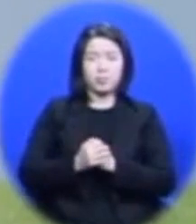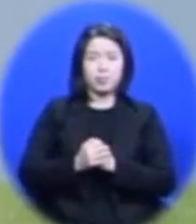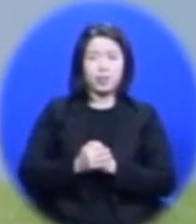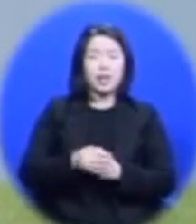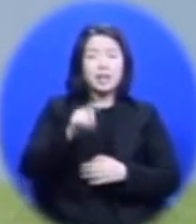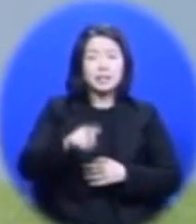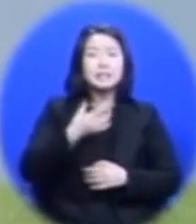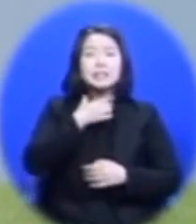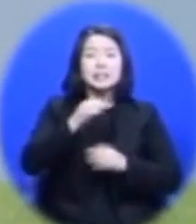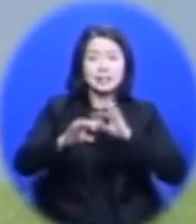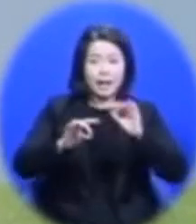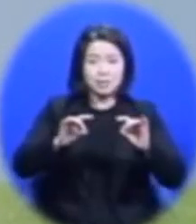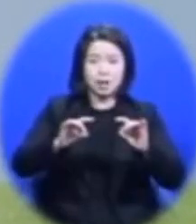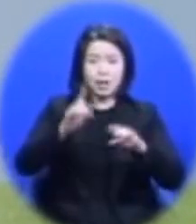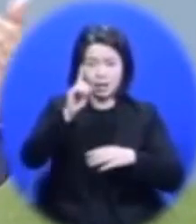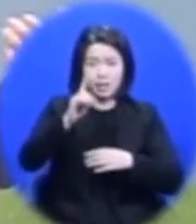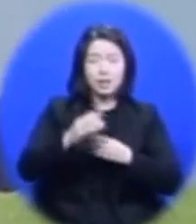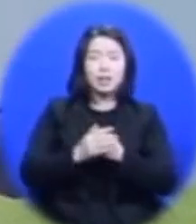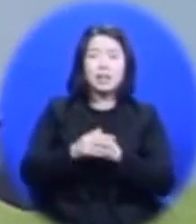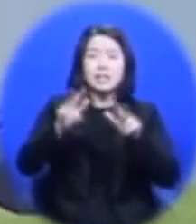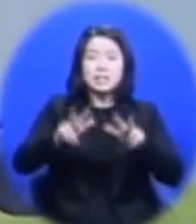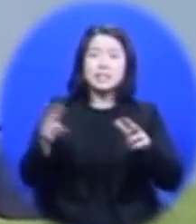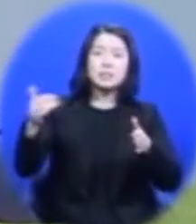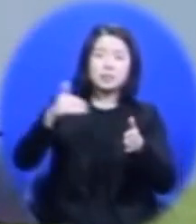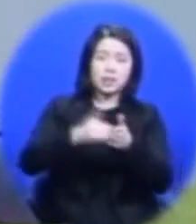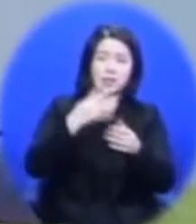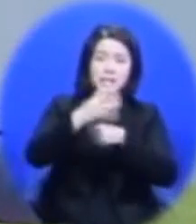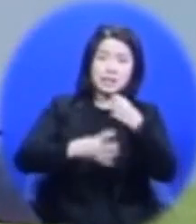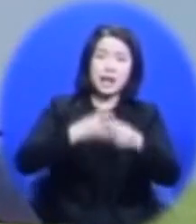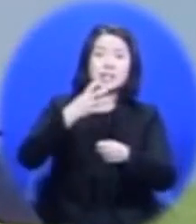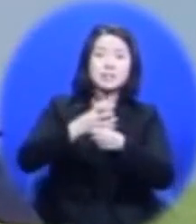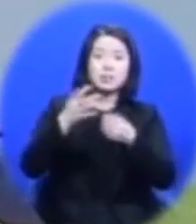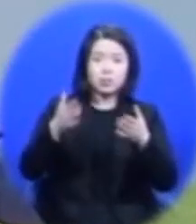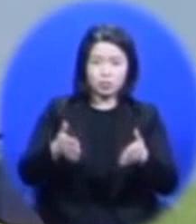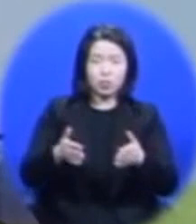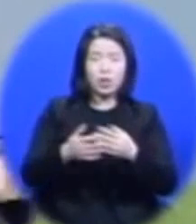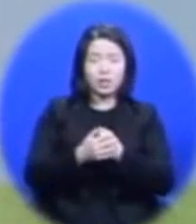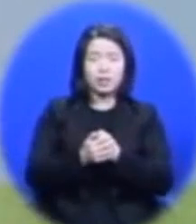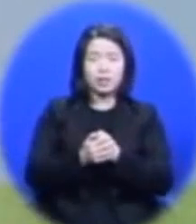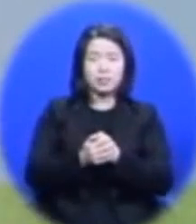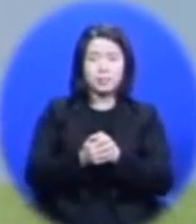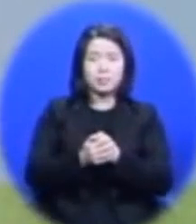그 갈망이 지금까지 40년